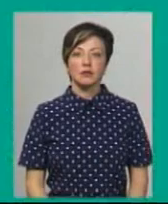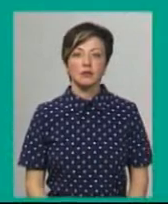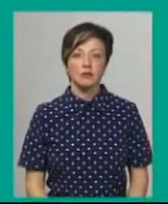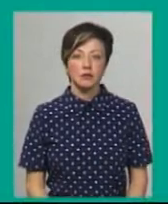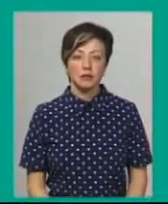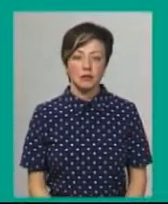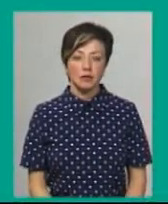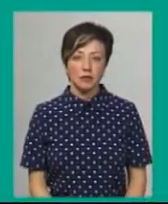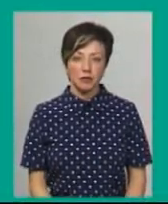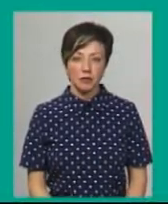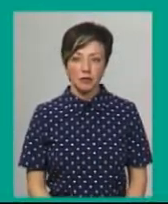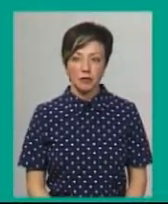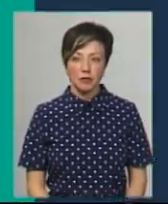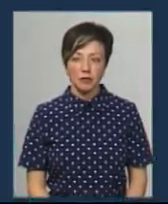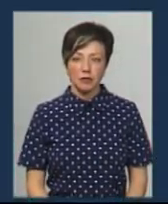Хмельницький.